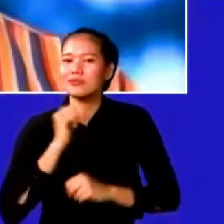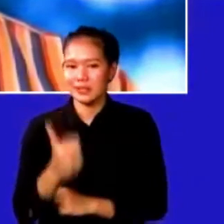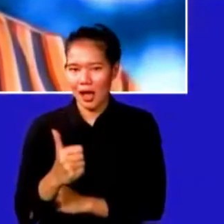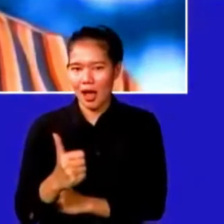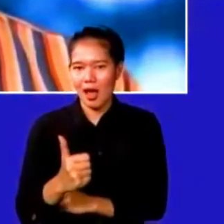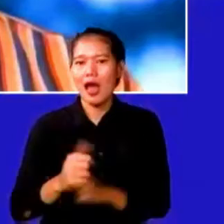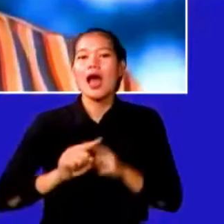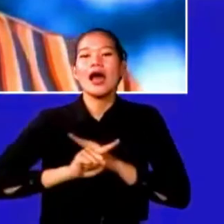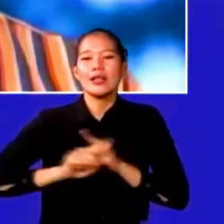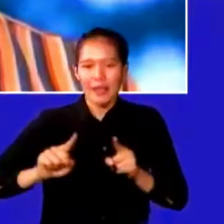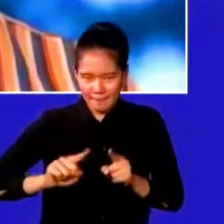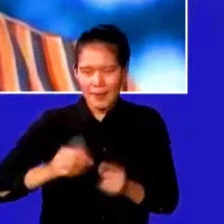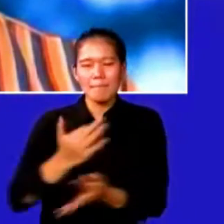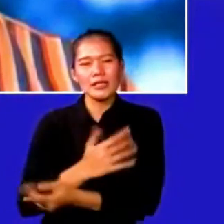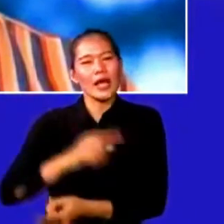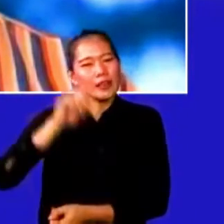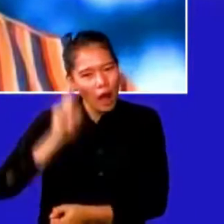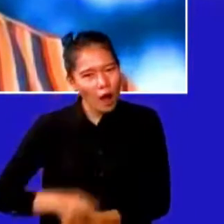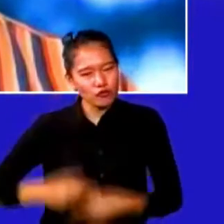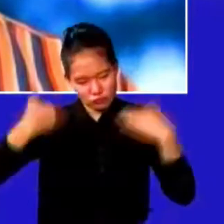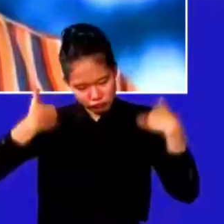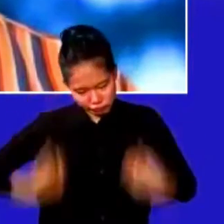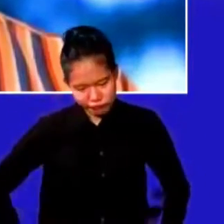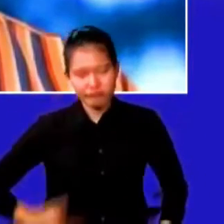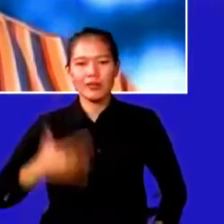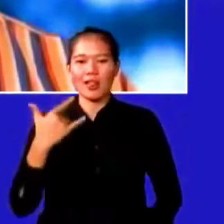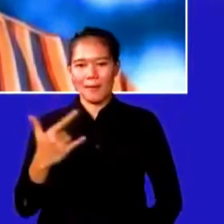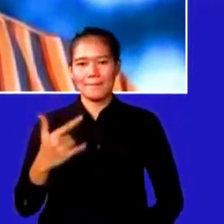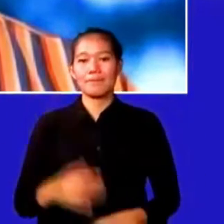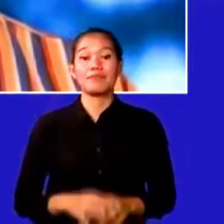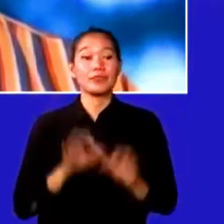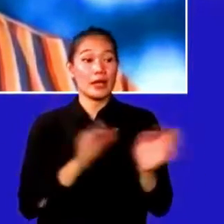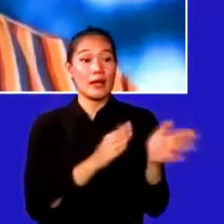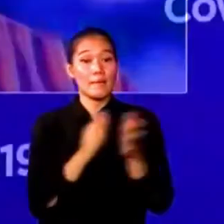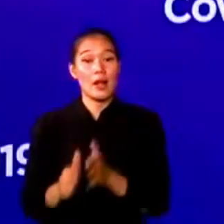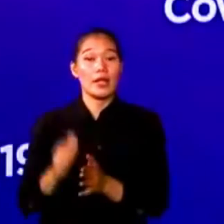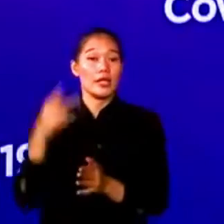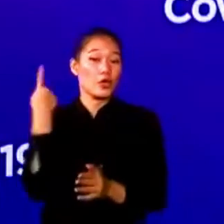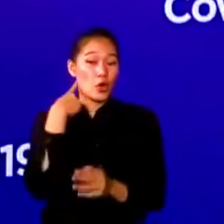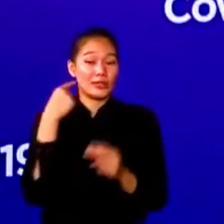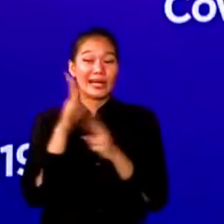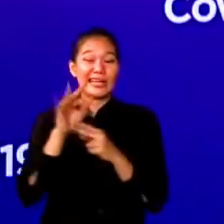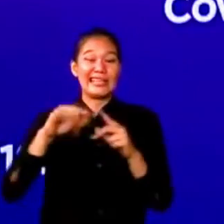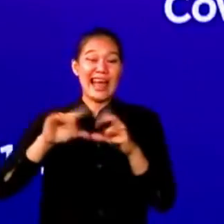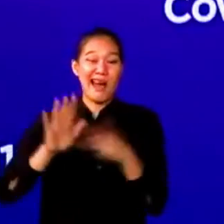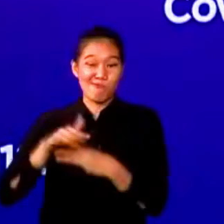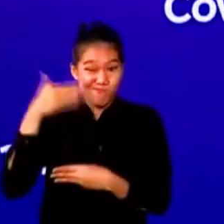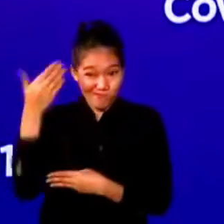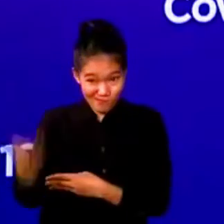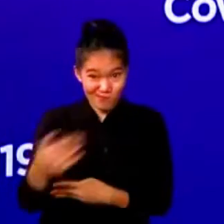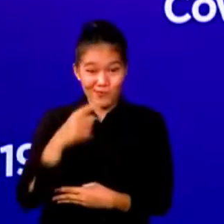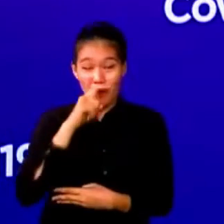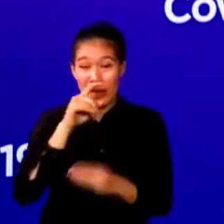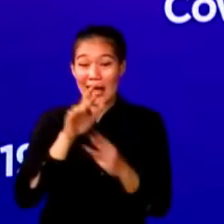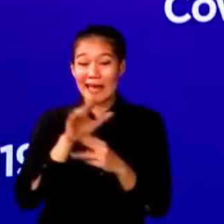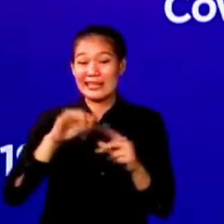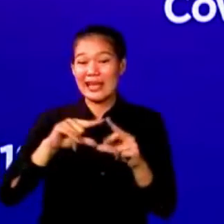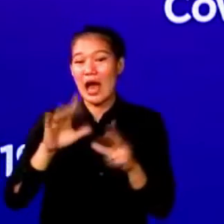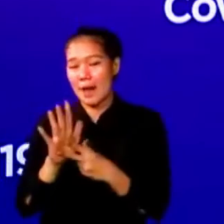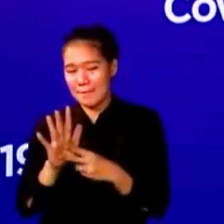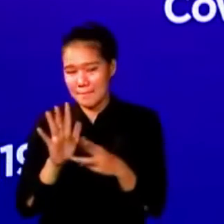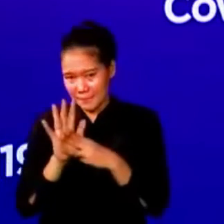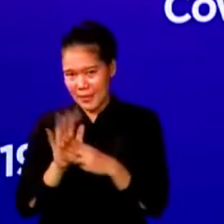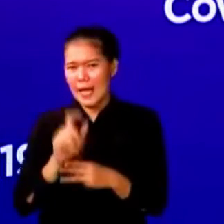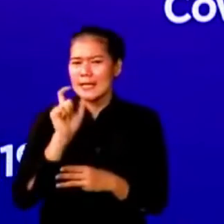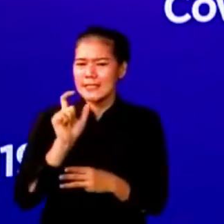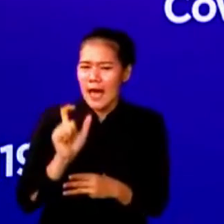Agar Akan ada kedisiplinan dan juga kesadaran kolektif tadi Baik saya kembali ke dokternya Nova Miami bagaimana untuk menunjukkan sikap